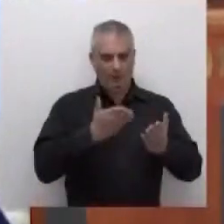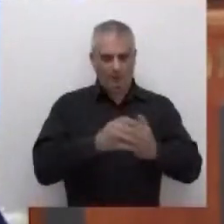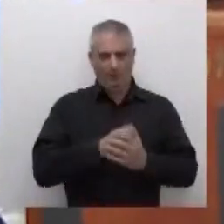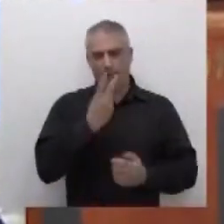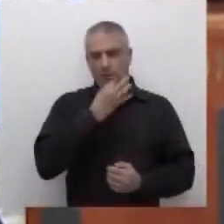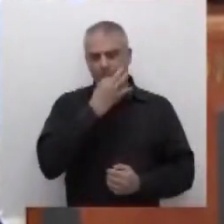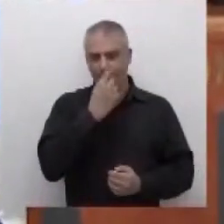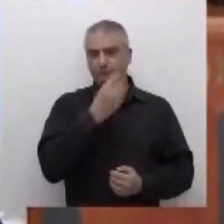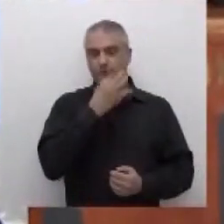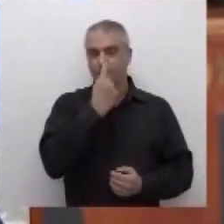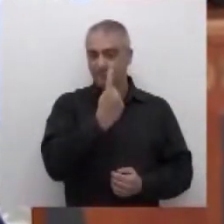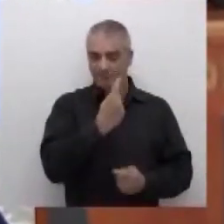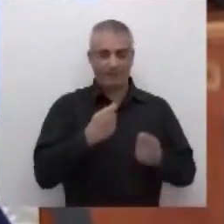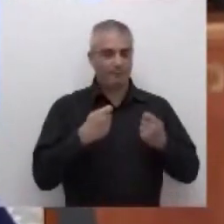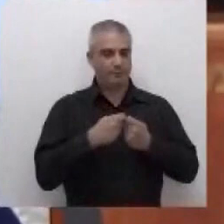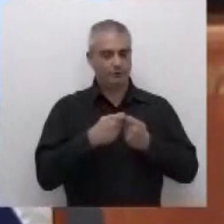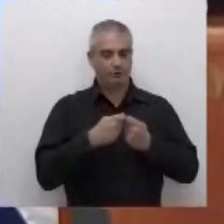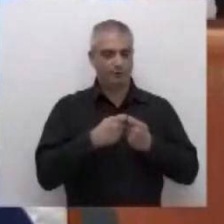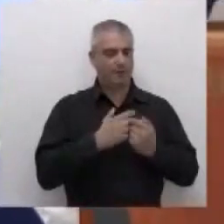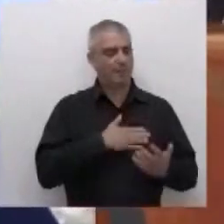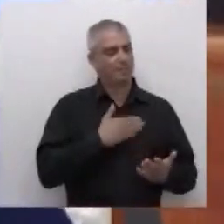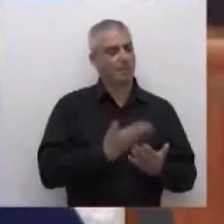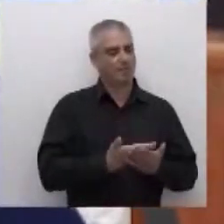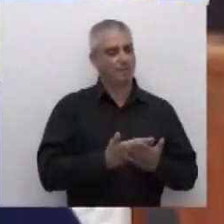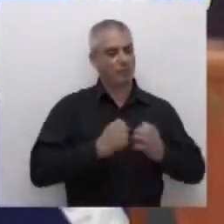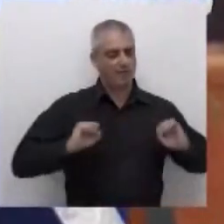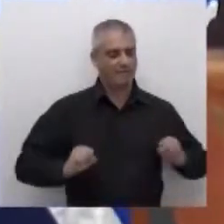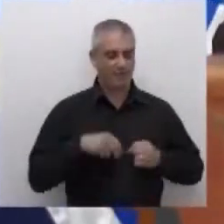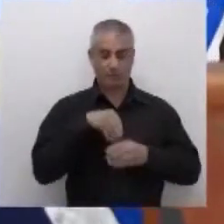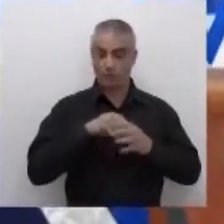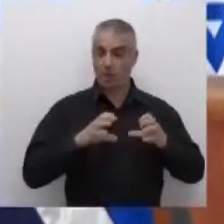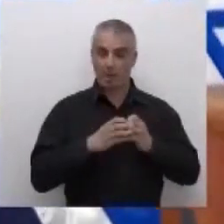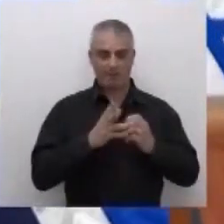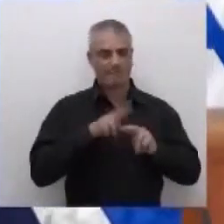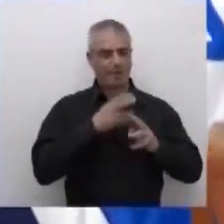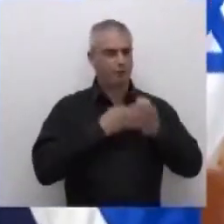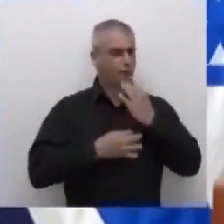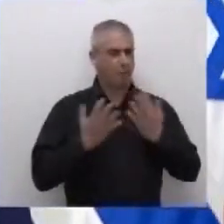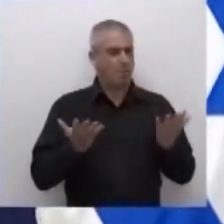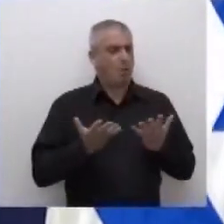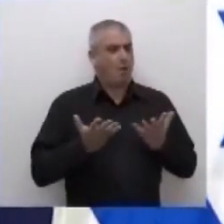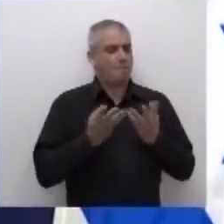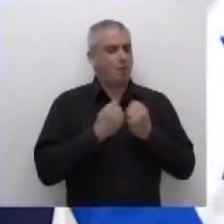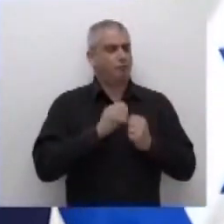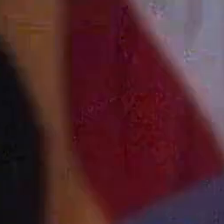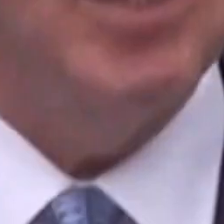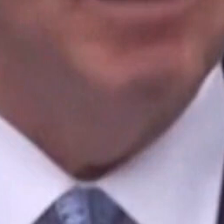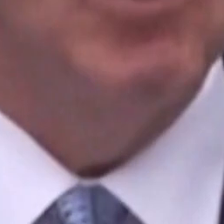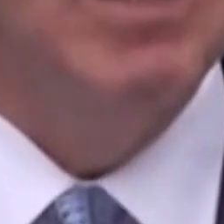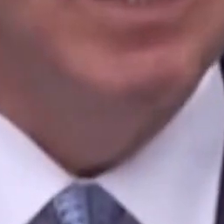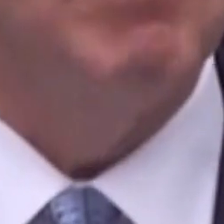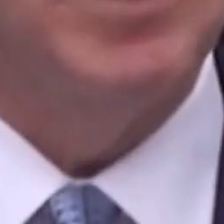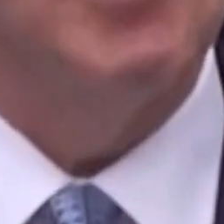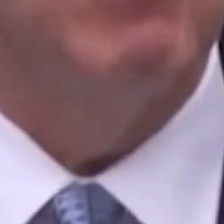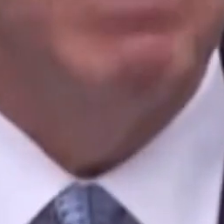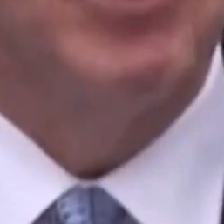पाएगा। अगर हमें अकेले खड़ा होना पड़ेगा तो हम अकेले खड़े रहेंगे, अगर हमें जरूरत पड़ी तो हम अपने नाखूनों से भी लड़ेंगे, लेकिन हमारे पास नाखूनों